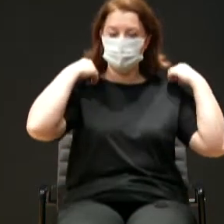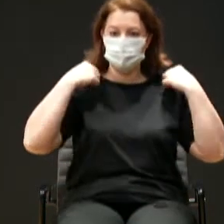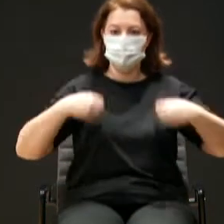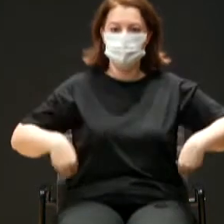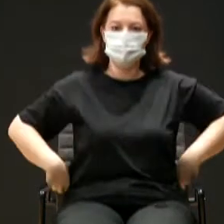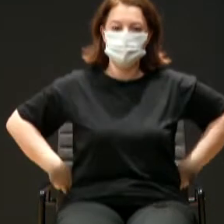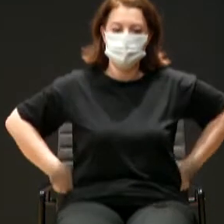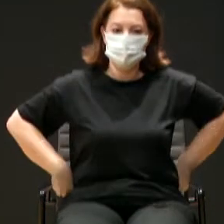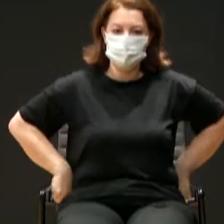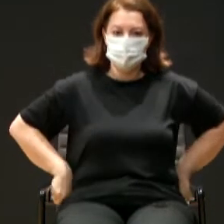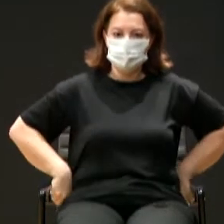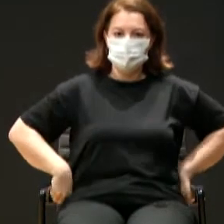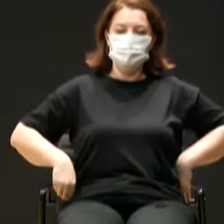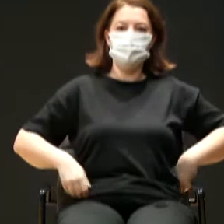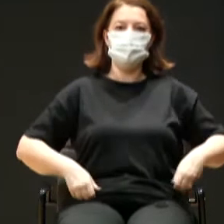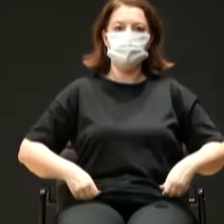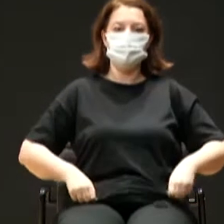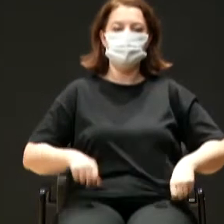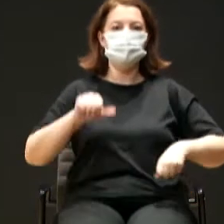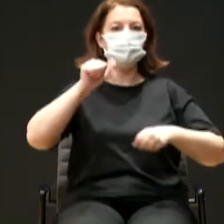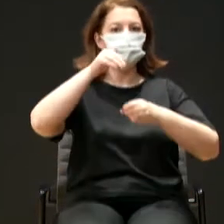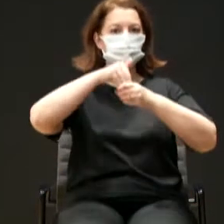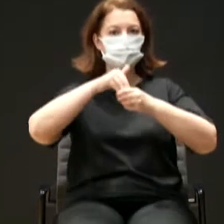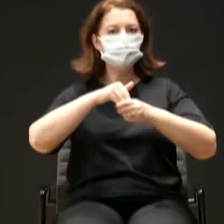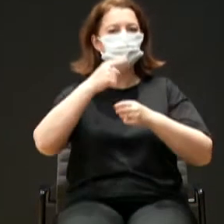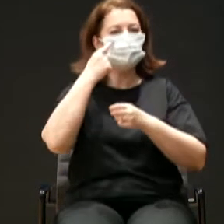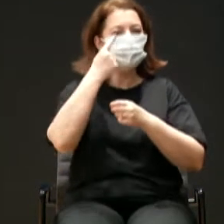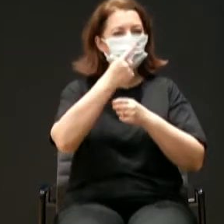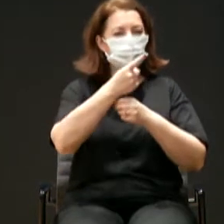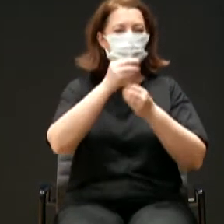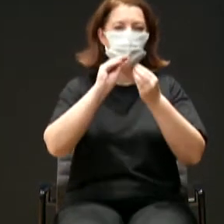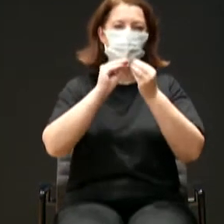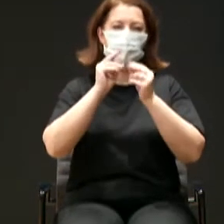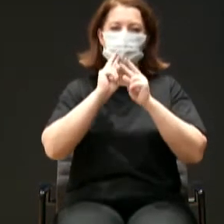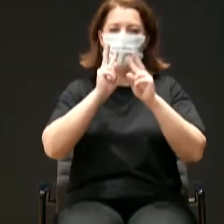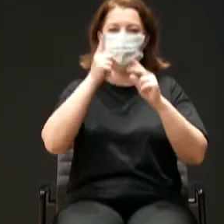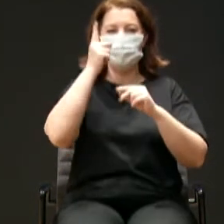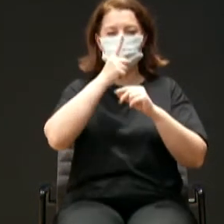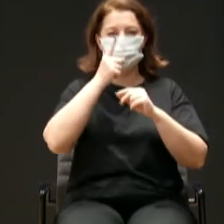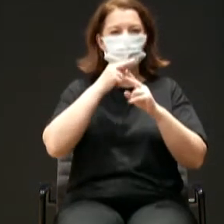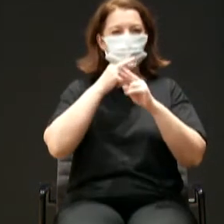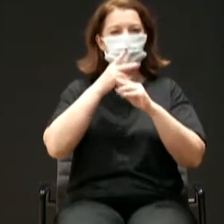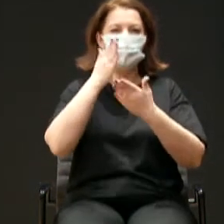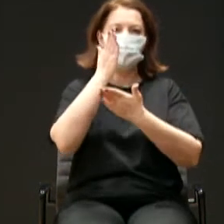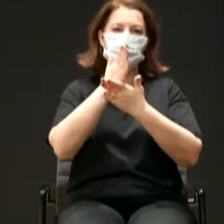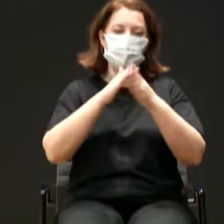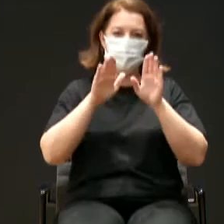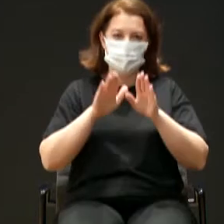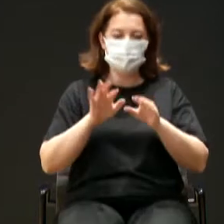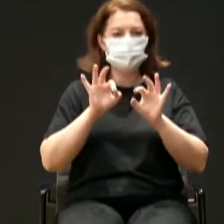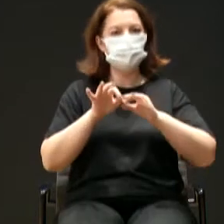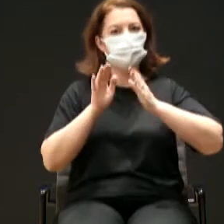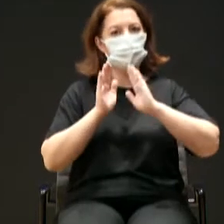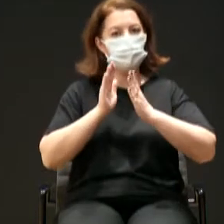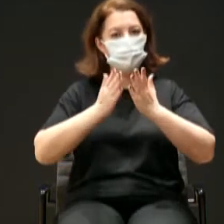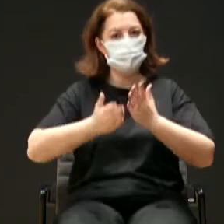Evet Sayın Başkanım, değerli meclis, teknik bir arızadan dolayı konuşmamız yarıda kalmıştı.